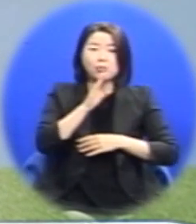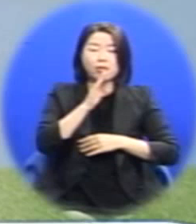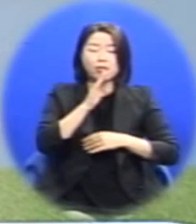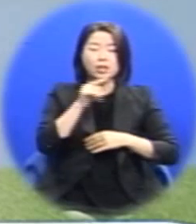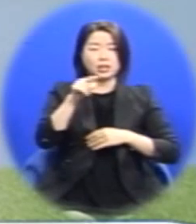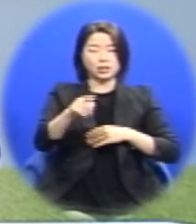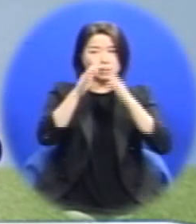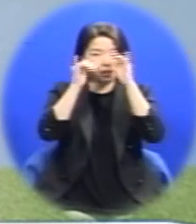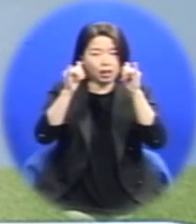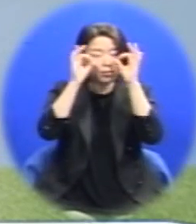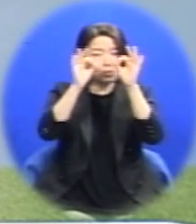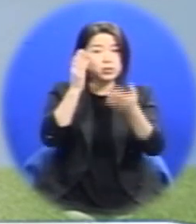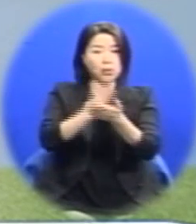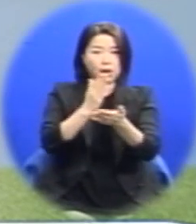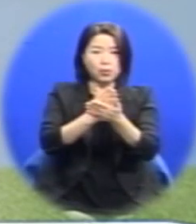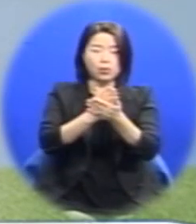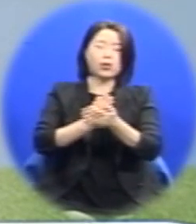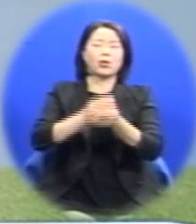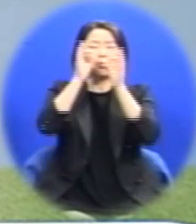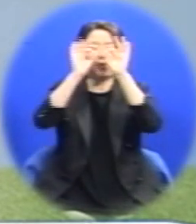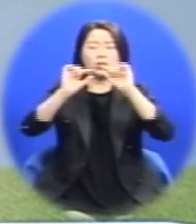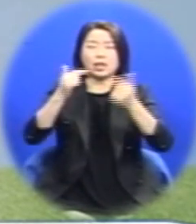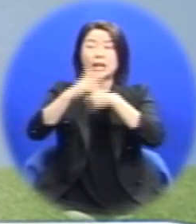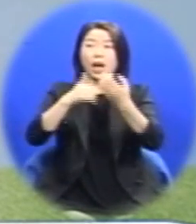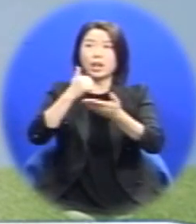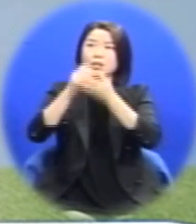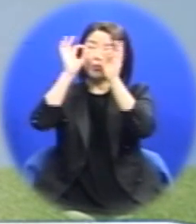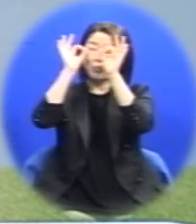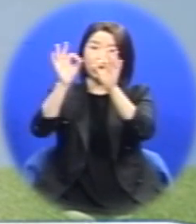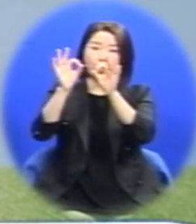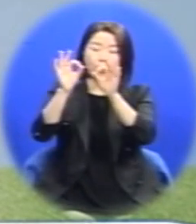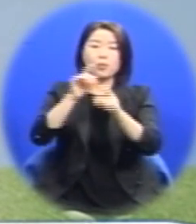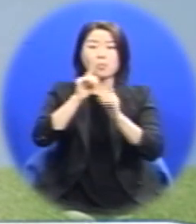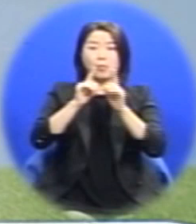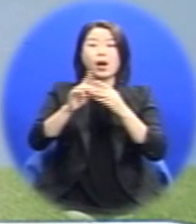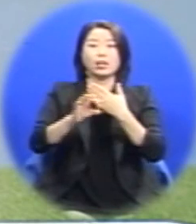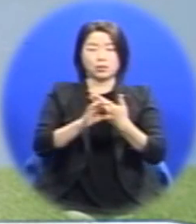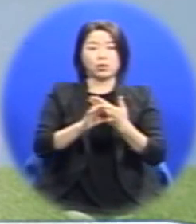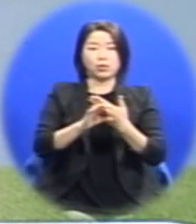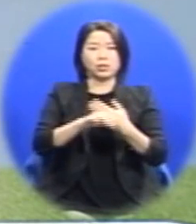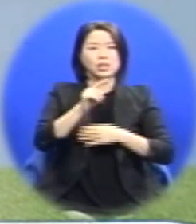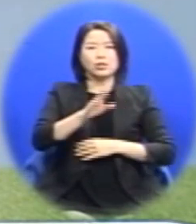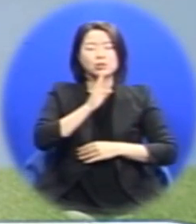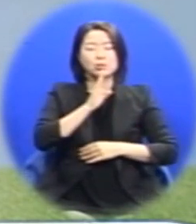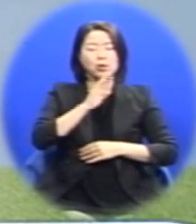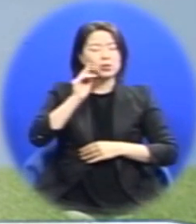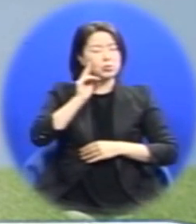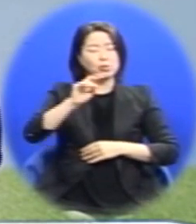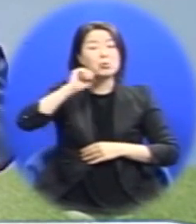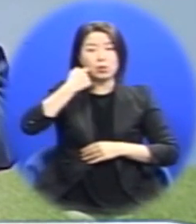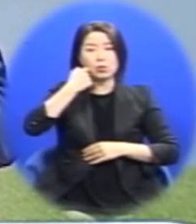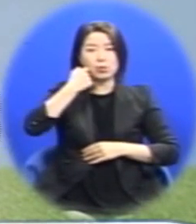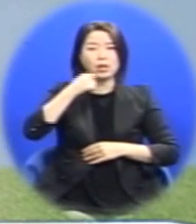그 사람은 보지 말고 보이지도 않는 하나님은 또 보라고 하니 이거 정말 너무 어려운